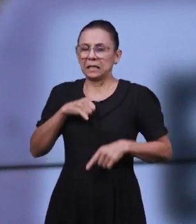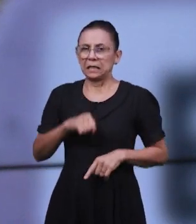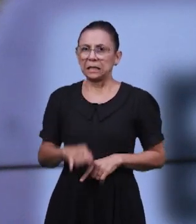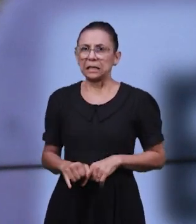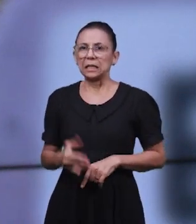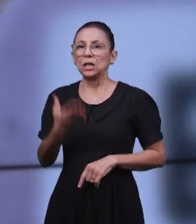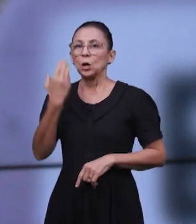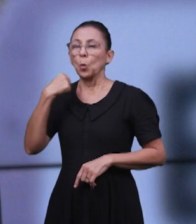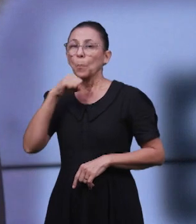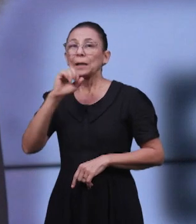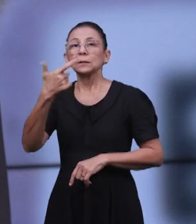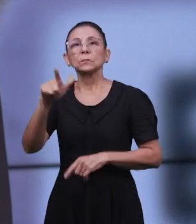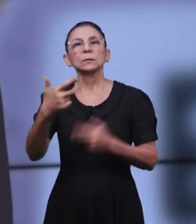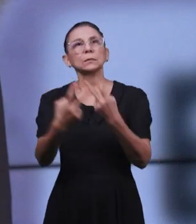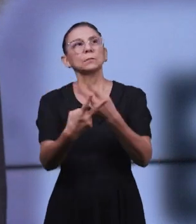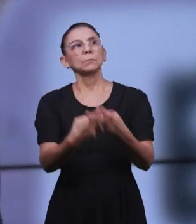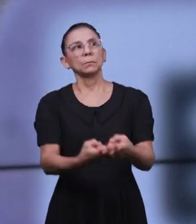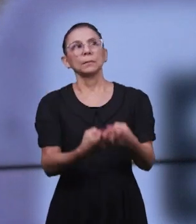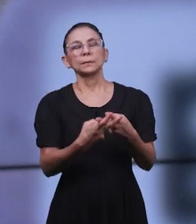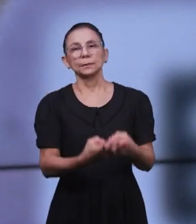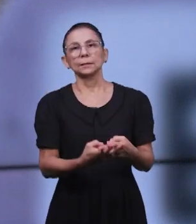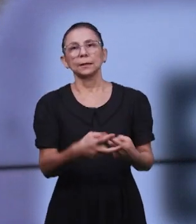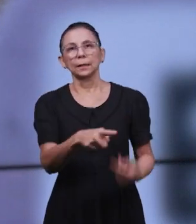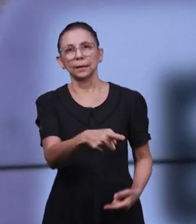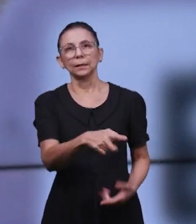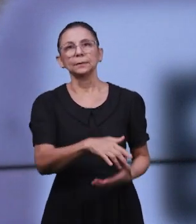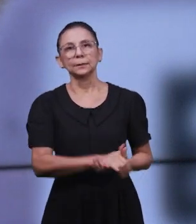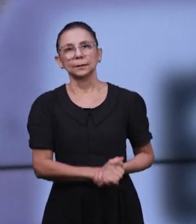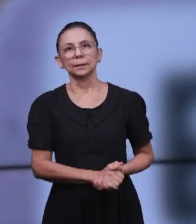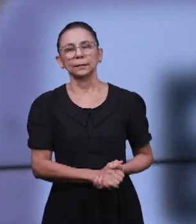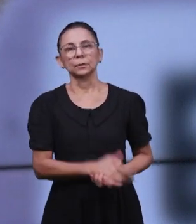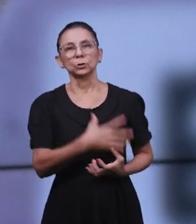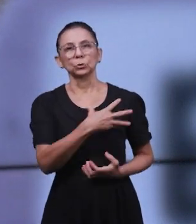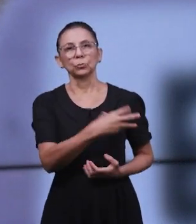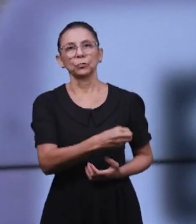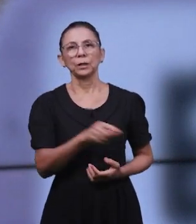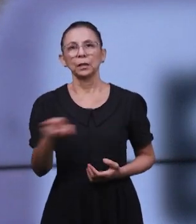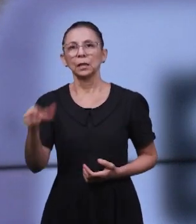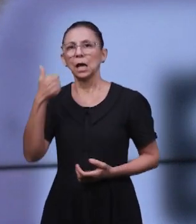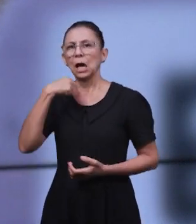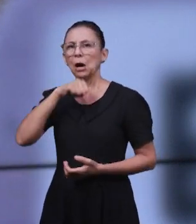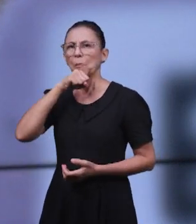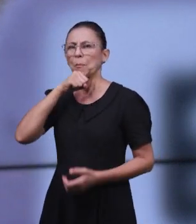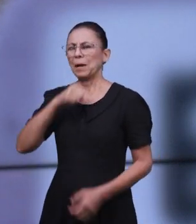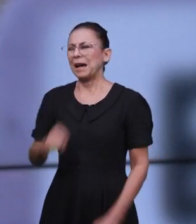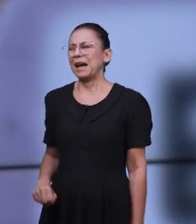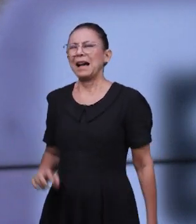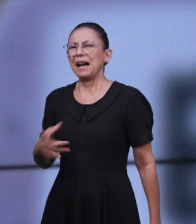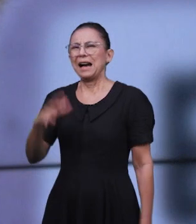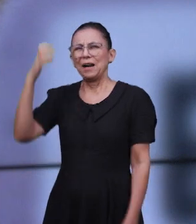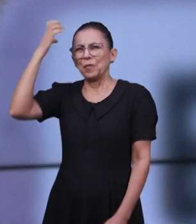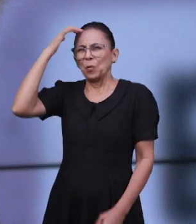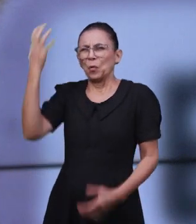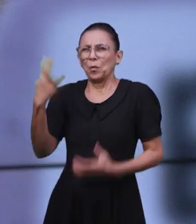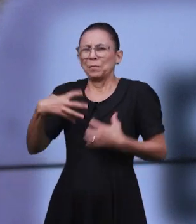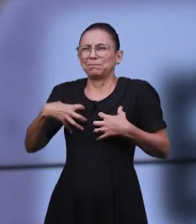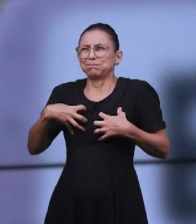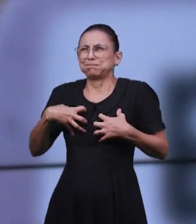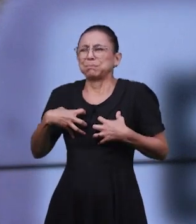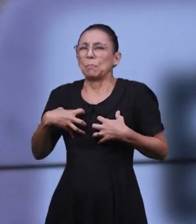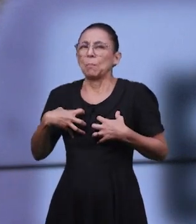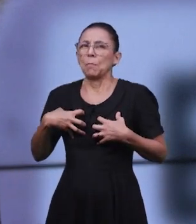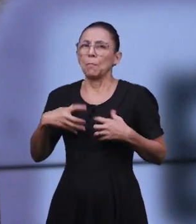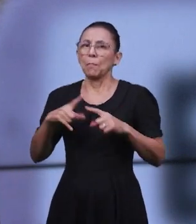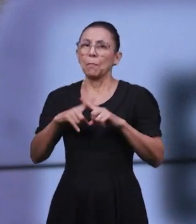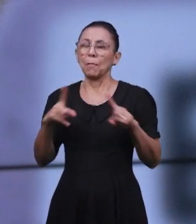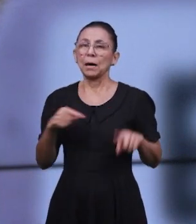le caprice que l'enfant il sent parce que cela va engendrer une culpabilité en lui, il